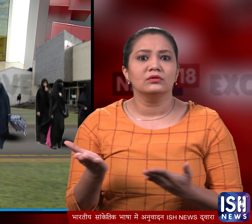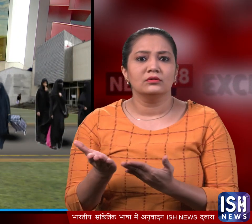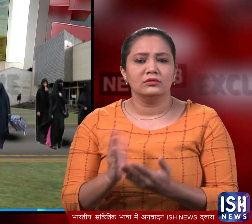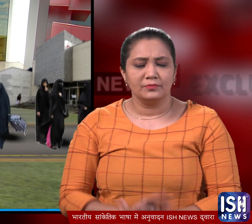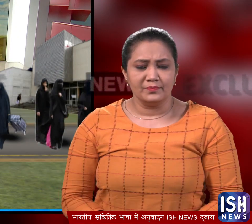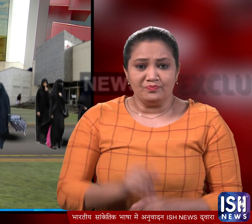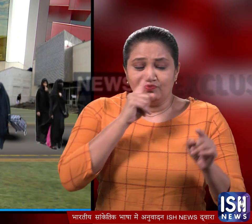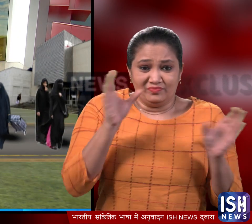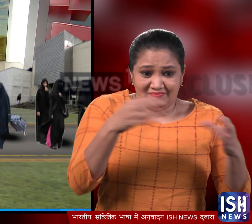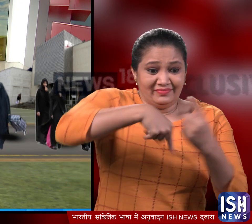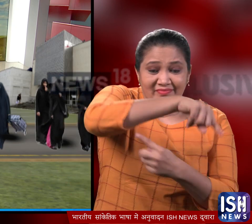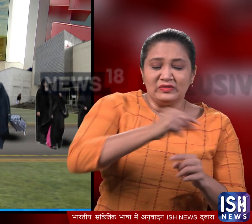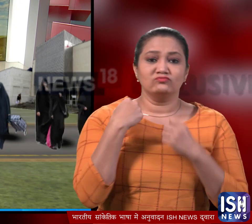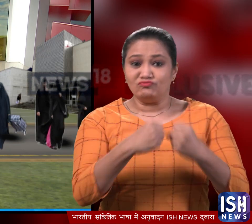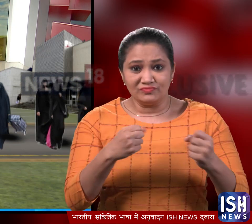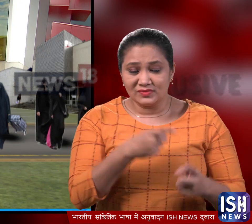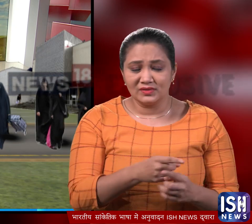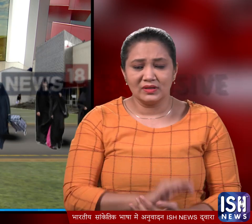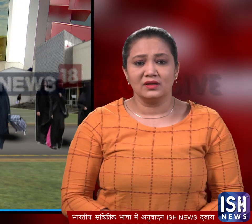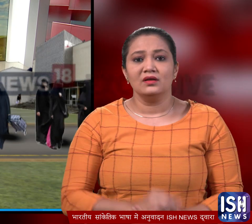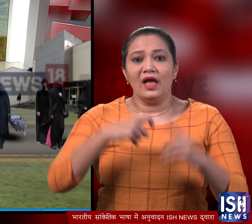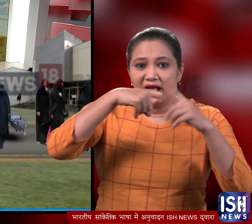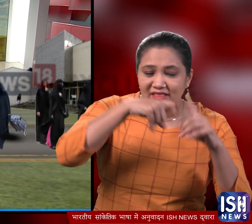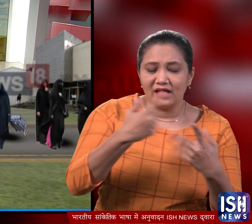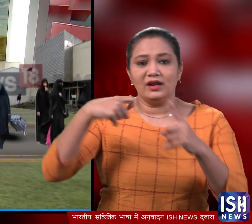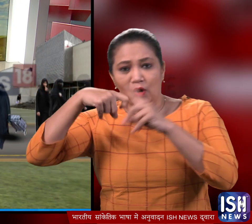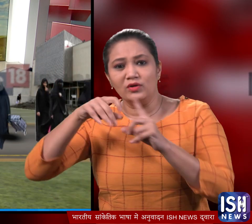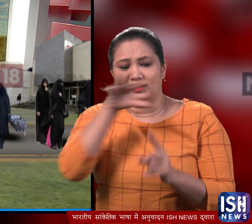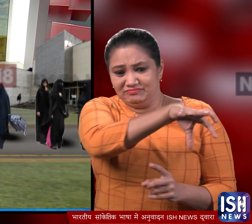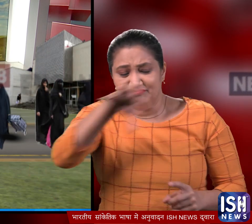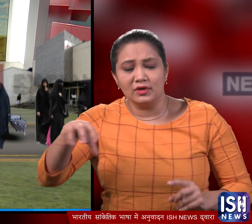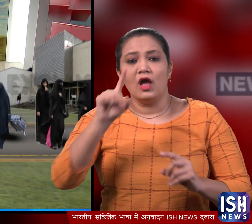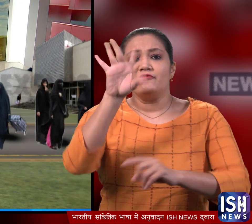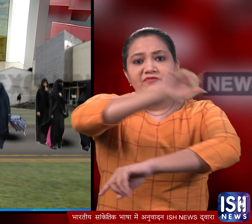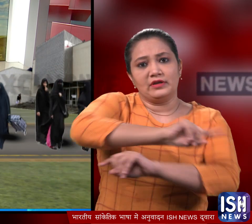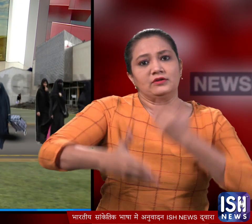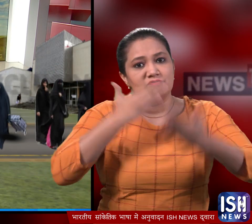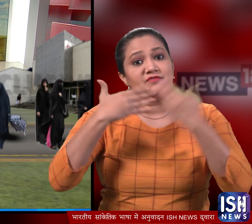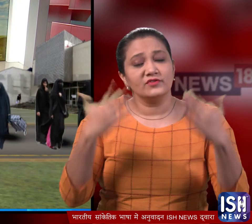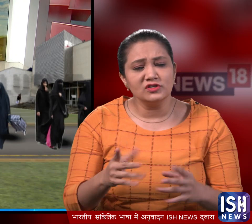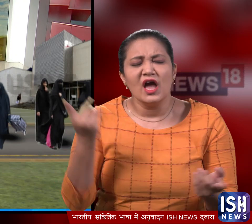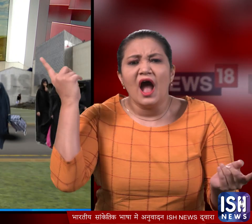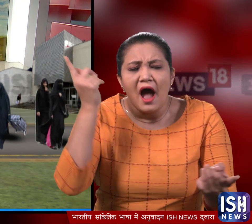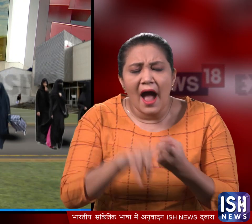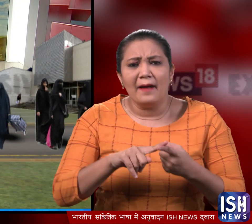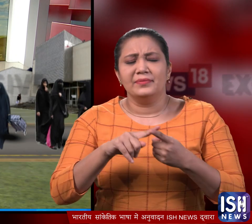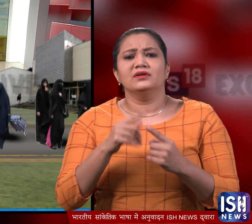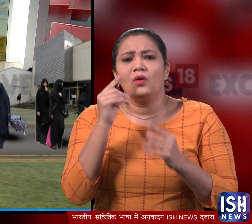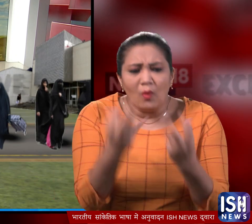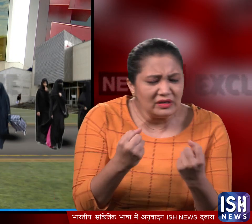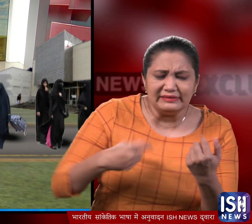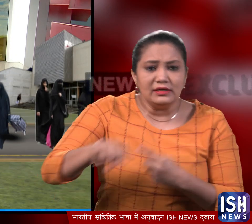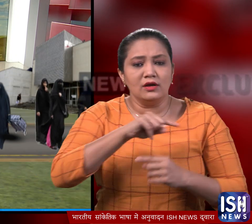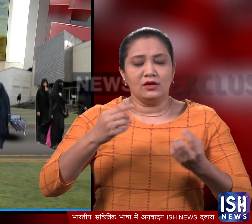गया कि इस विंग की सदस्यों को कंदहार और कुनार प्रांत में 15 दिन की ट्रेनिंग भी दी गई, ताकि जरूरत पड़ने पर